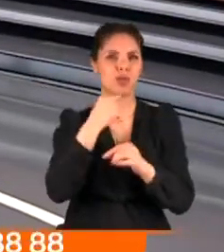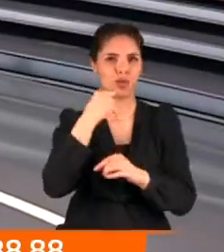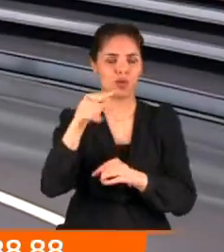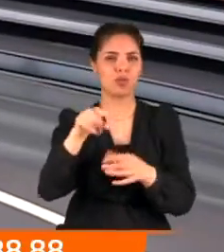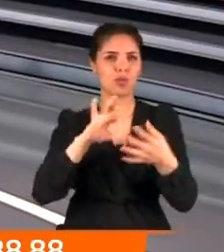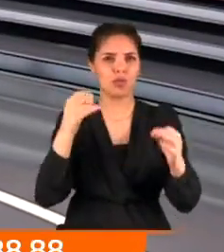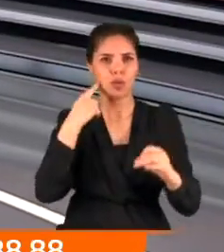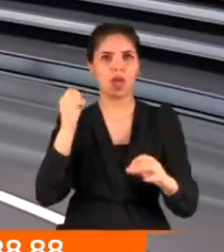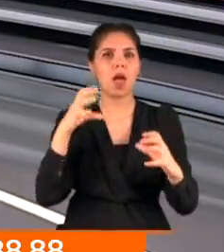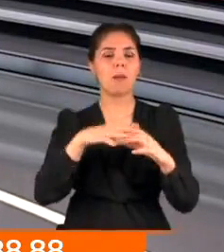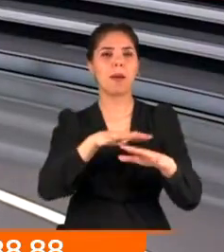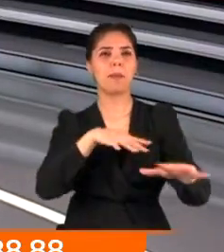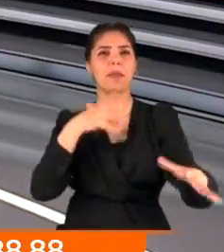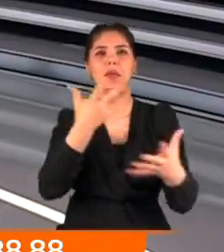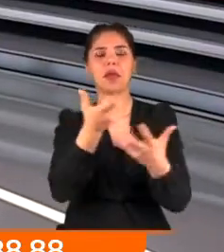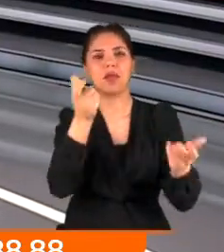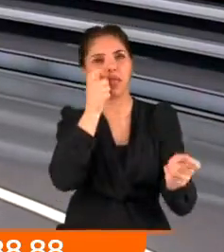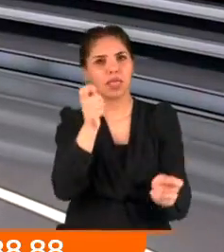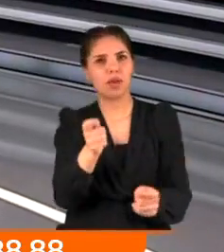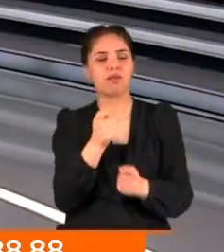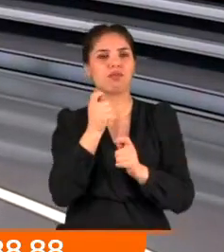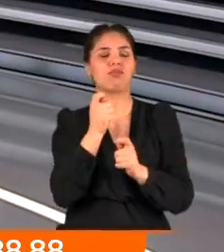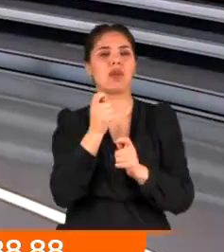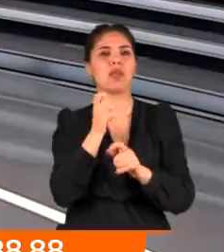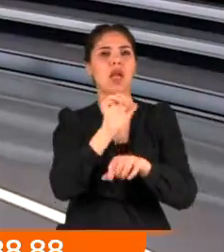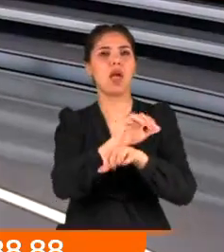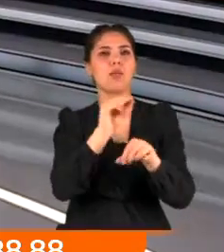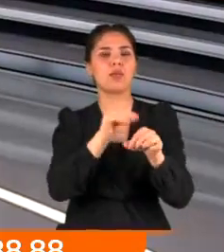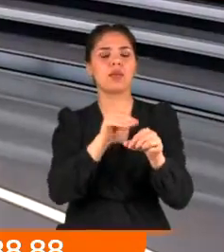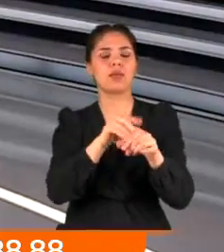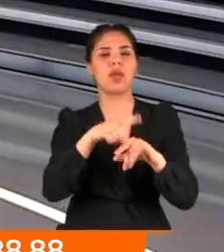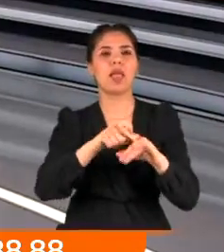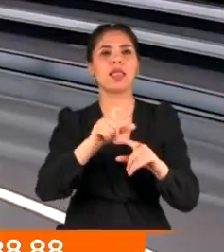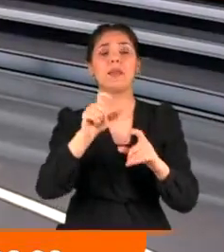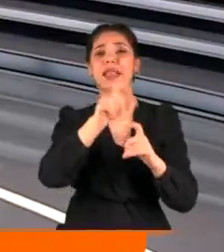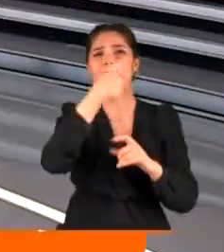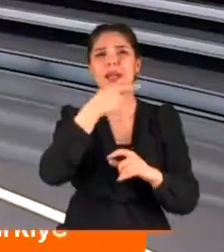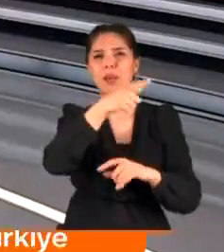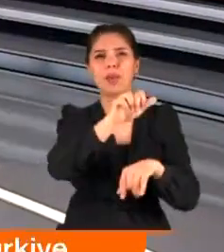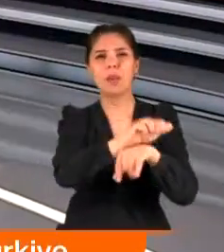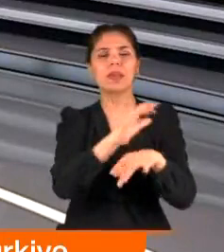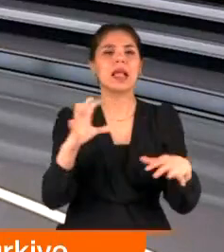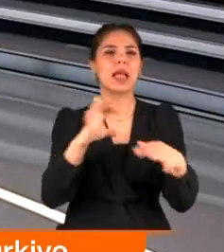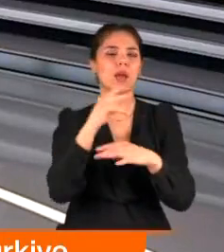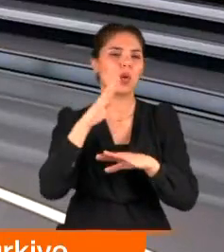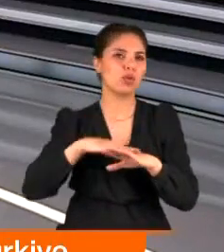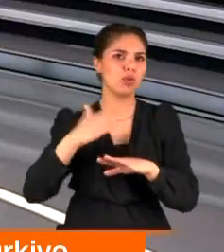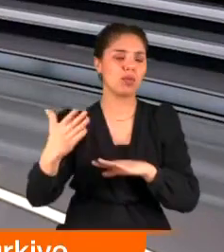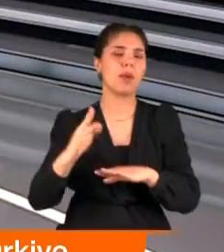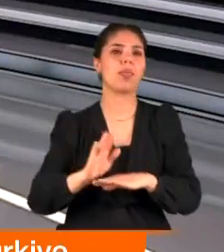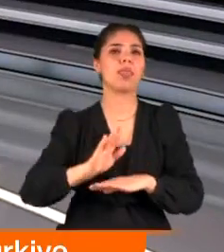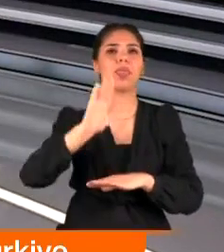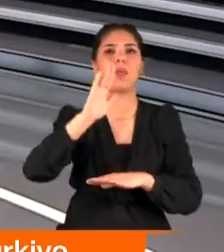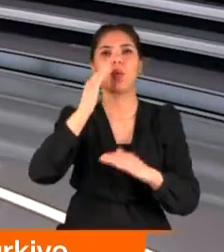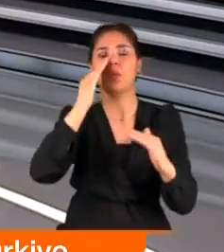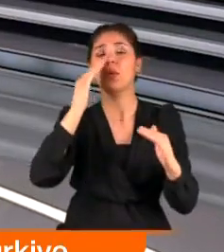Parti mitinglerindeki kalabalığa dikkat çekerek söyledi bunları elbette. Cezaevindeki HDP'li Demirtaş'ın tutukluluğu ile ilgili de konuştu. Demokrasiye aykırı